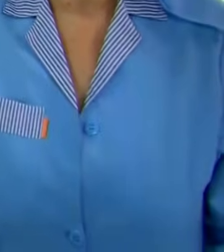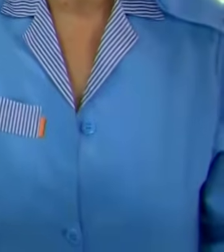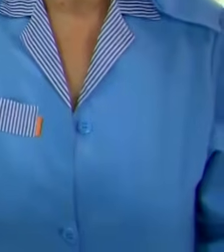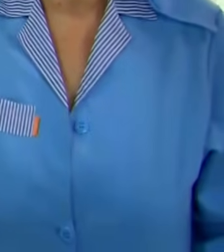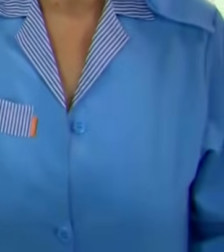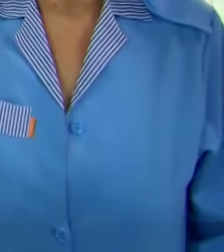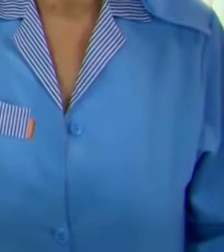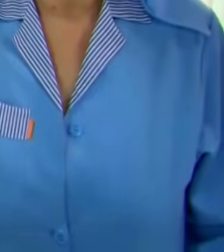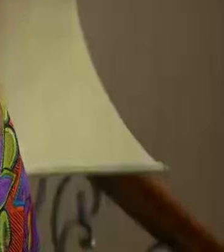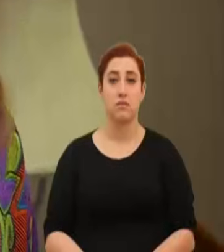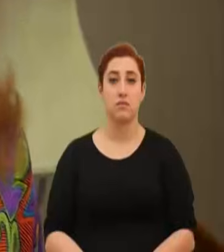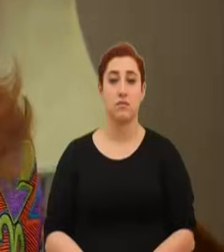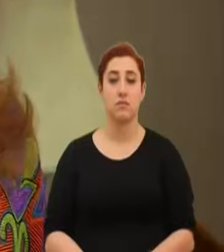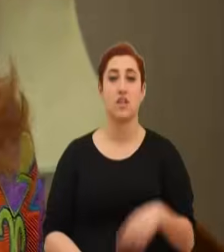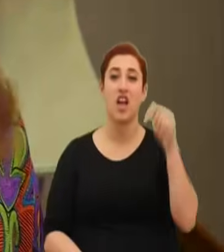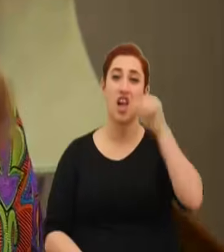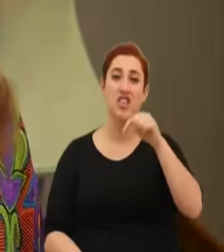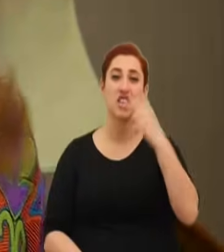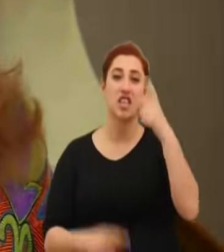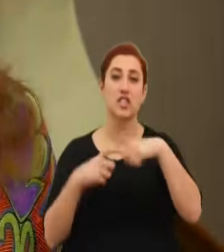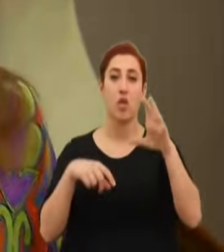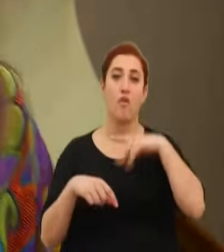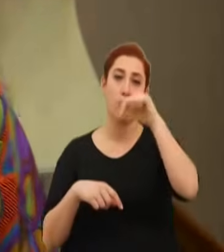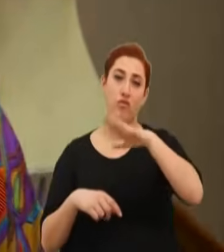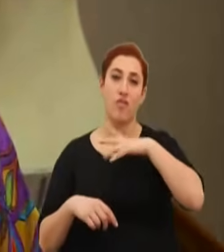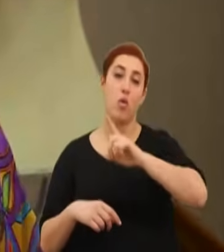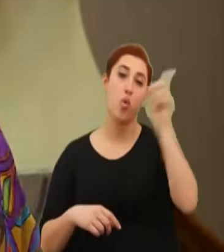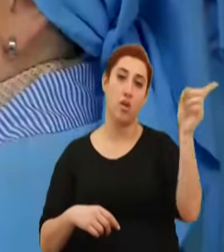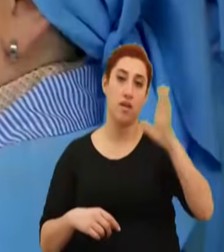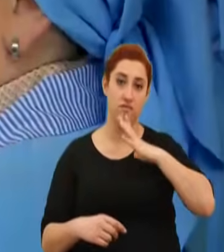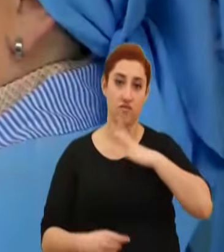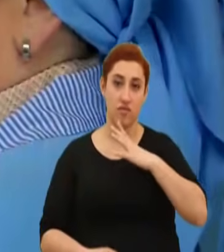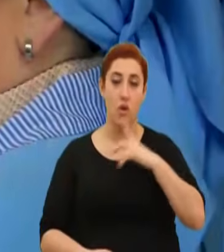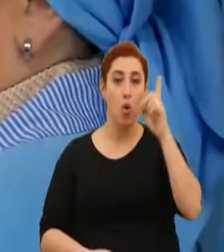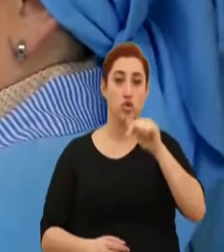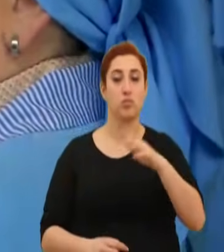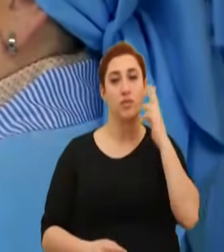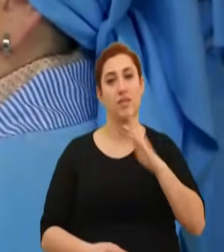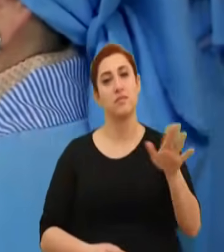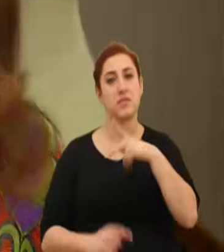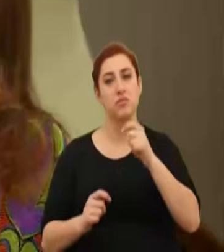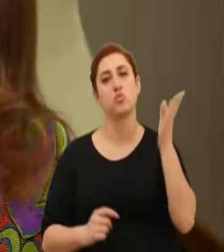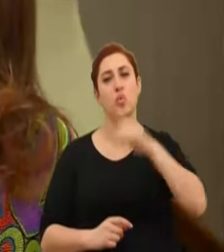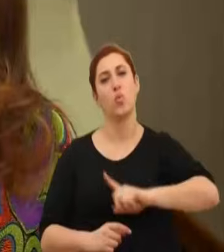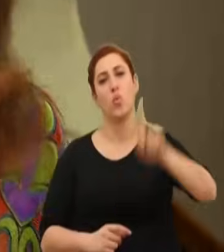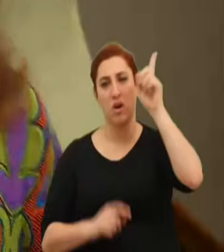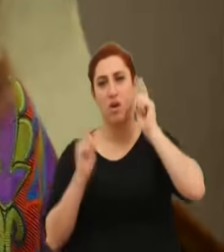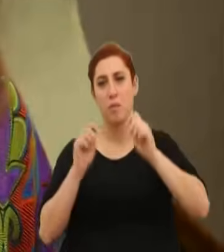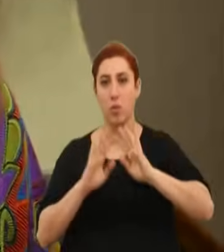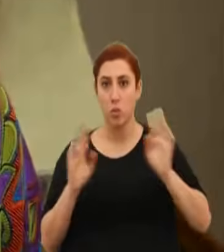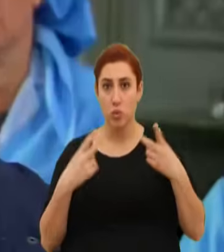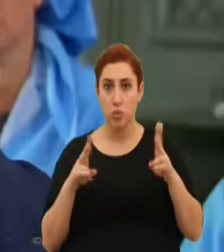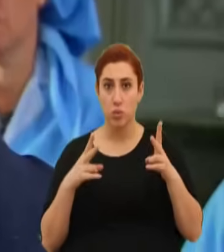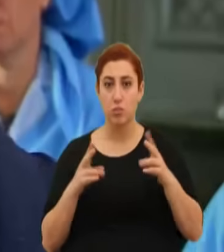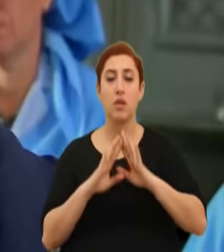Serpil'e bakıyor. Aşağıda iki salon var, burası var, bir de şurası var. Önce burayı yaparsınız, sonra yukarı çıkarsınız,